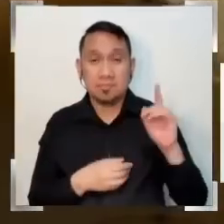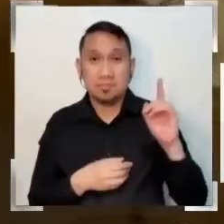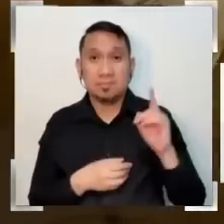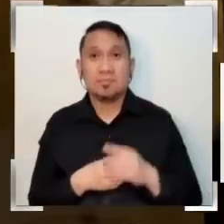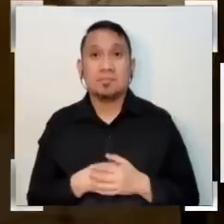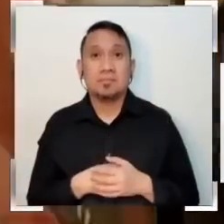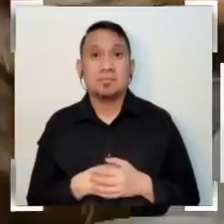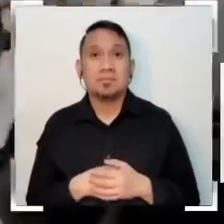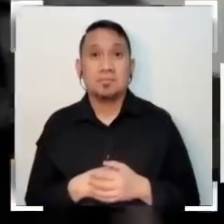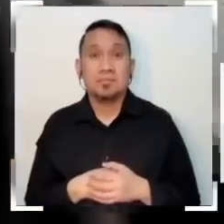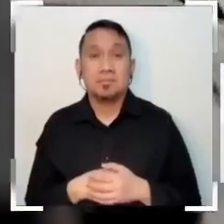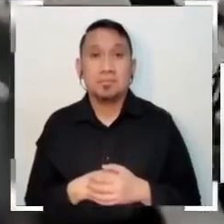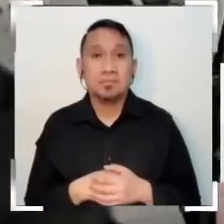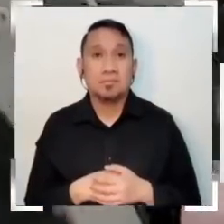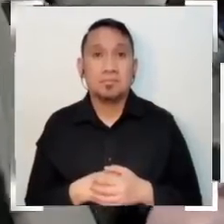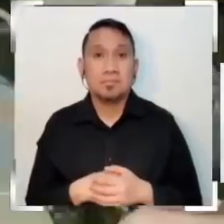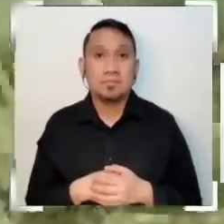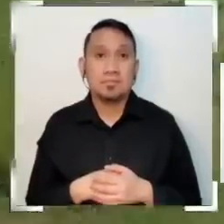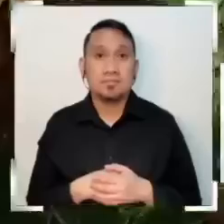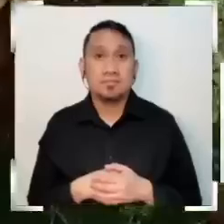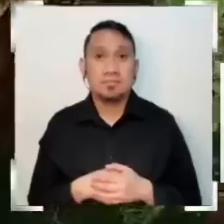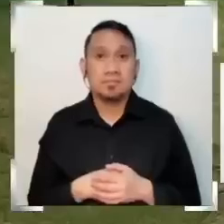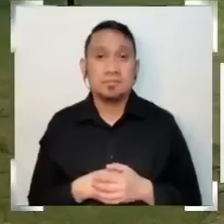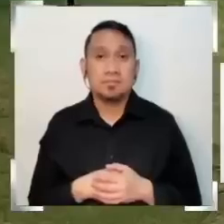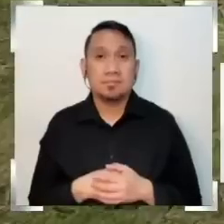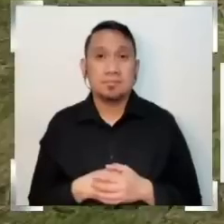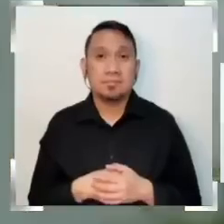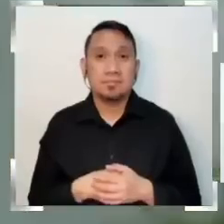national athlete na si Maureen Shrivers.